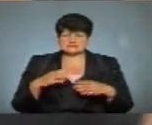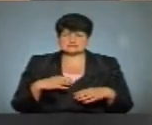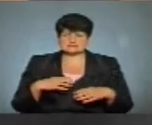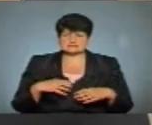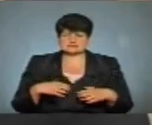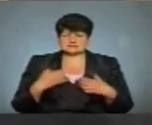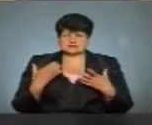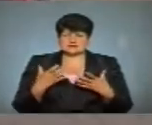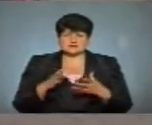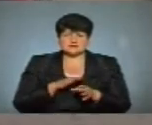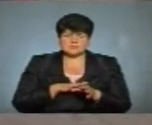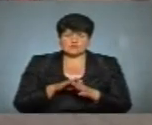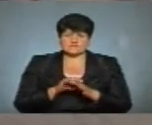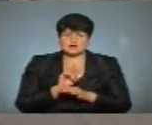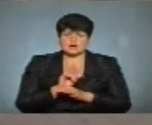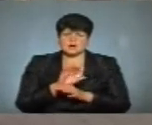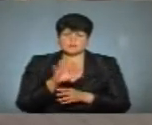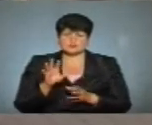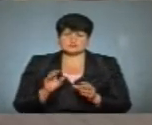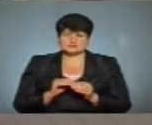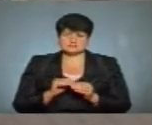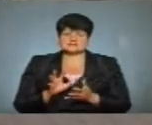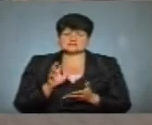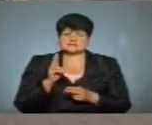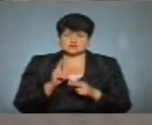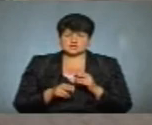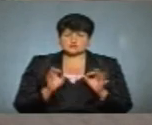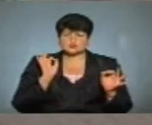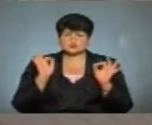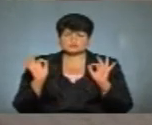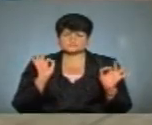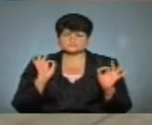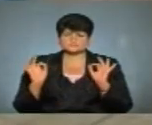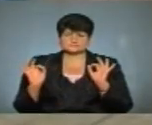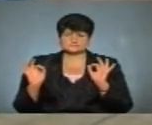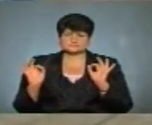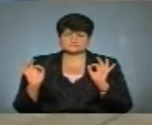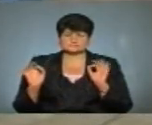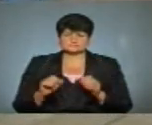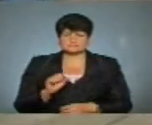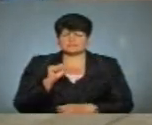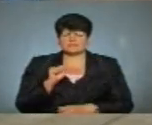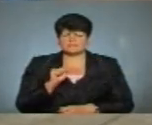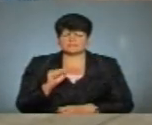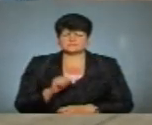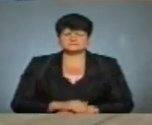повна гармонізація. Завершилося заняття звуковою терапією.